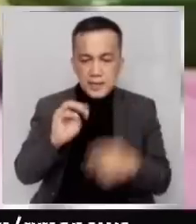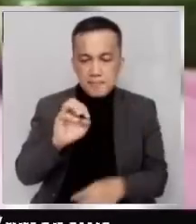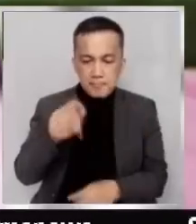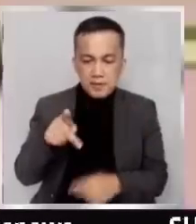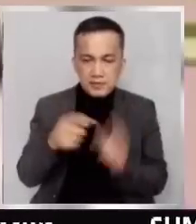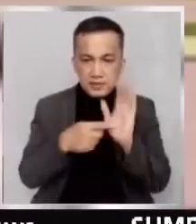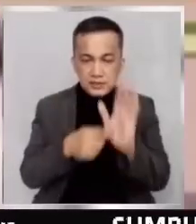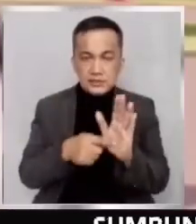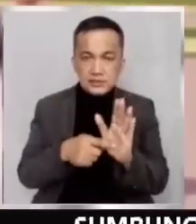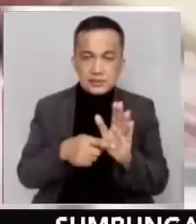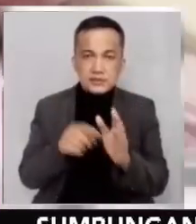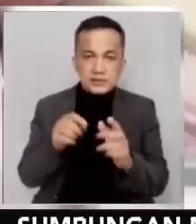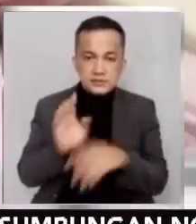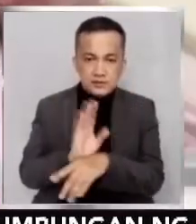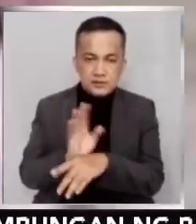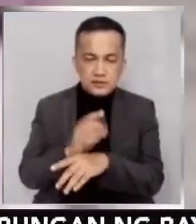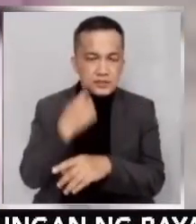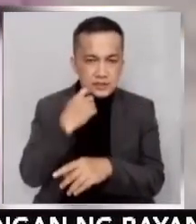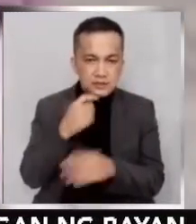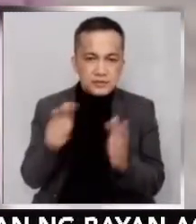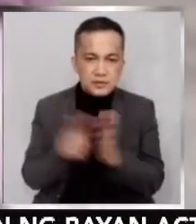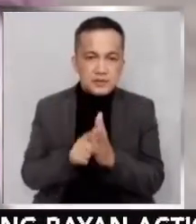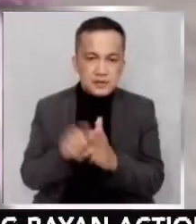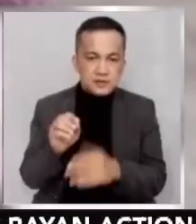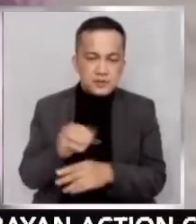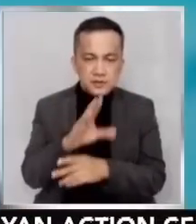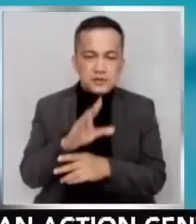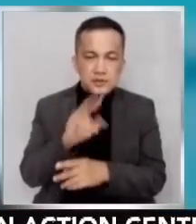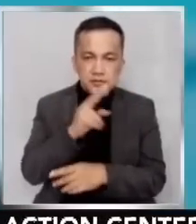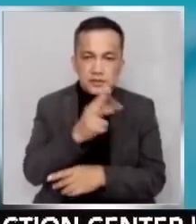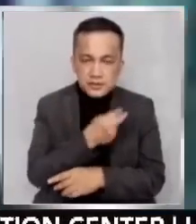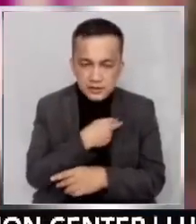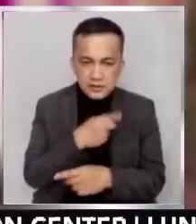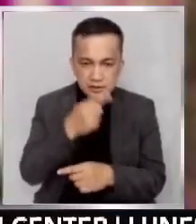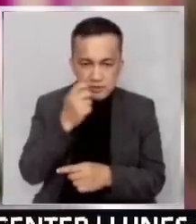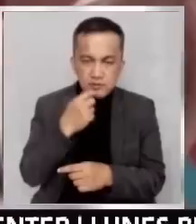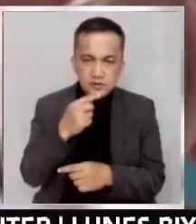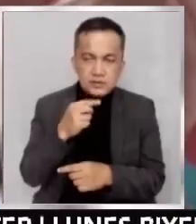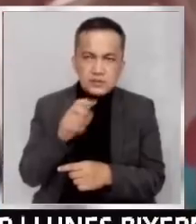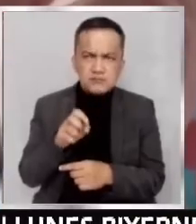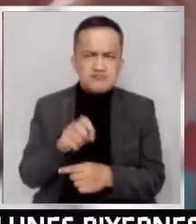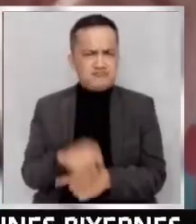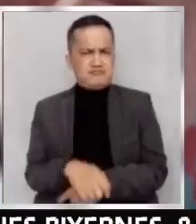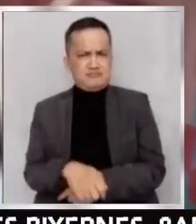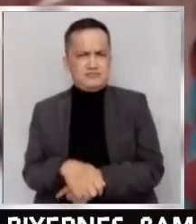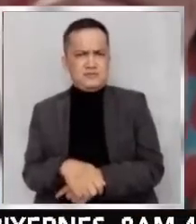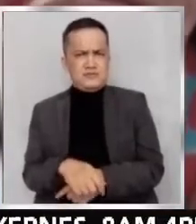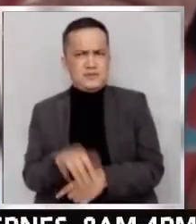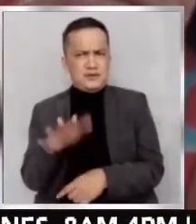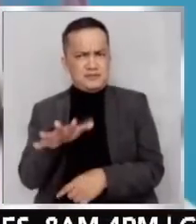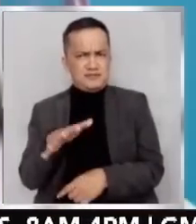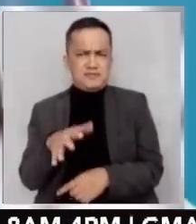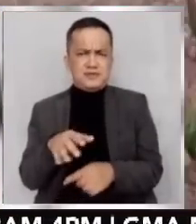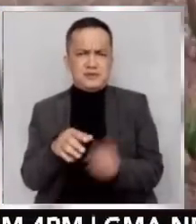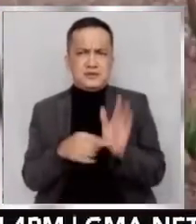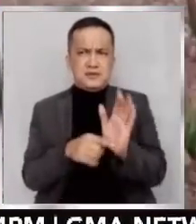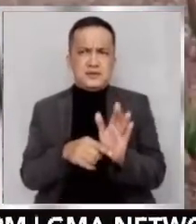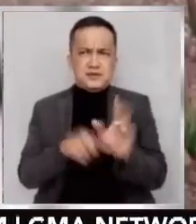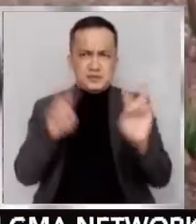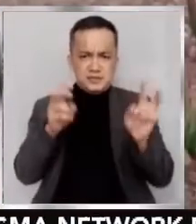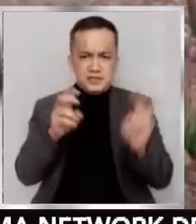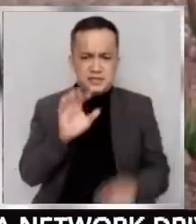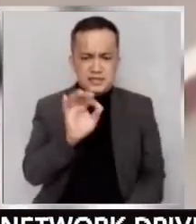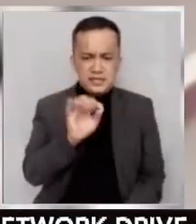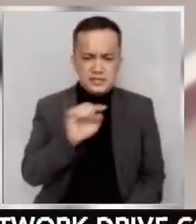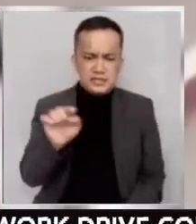Kamakailan, ipinagbawal ang pagpapalabas ng pelikula sa Vietnam dahil sa eksenang tila nagpapakita ng kontrobersyal na 9-9